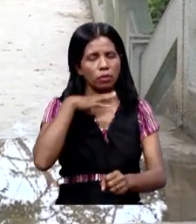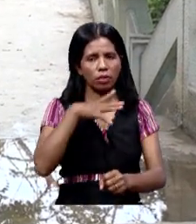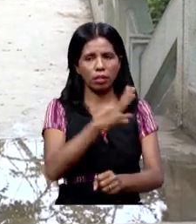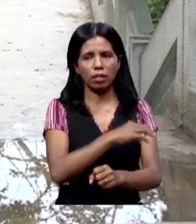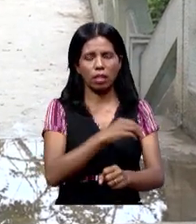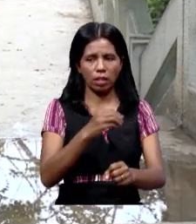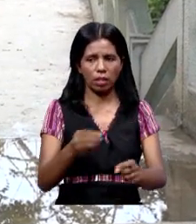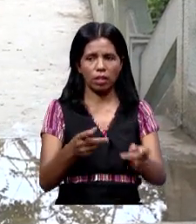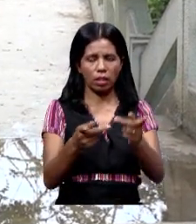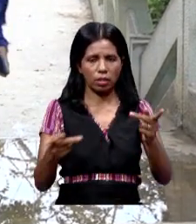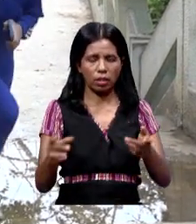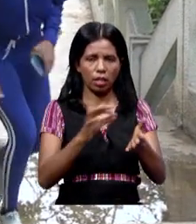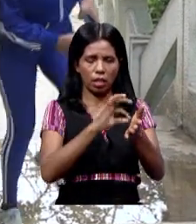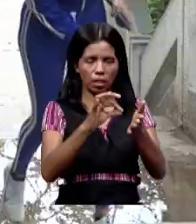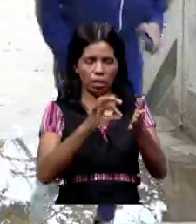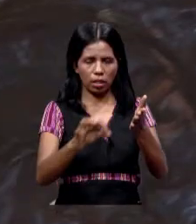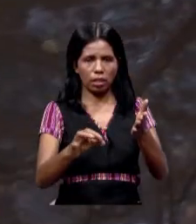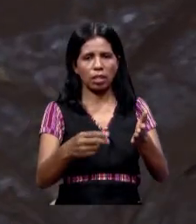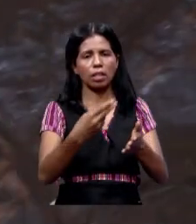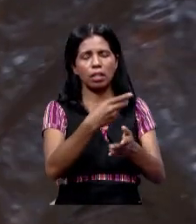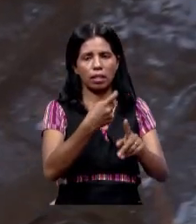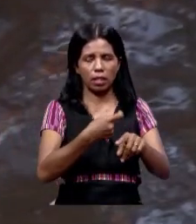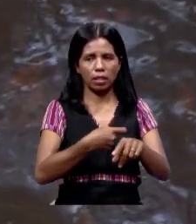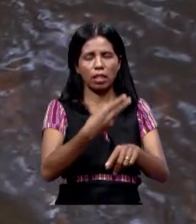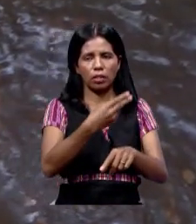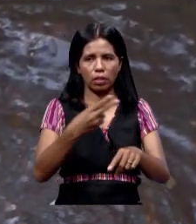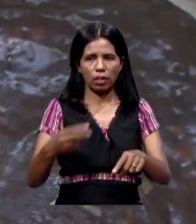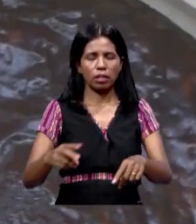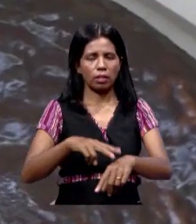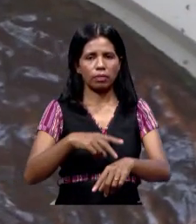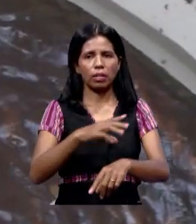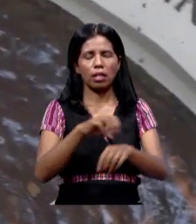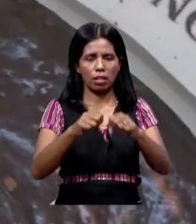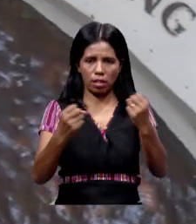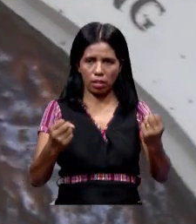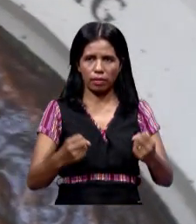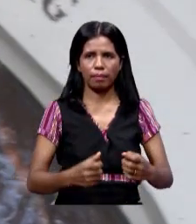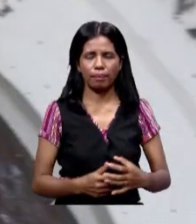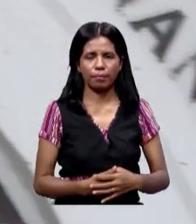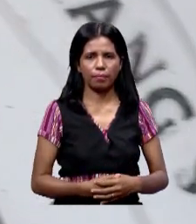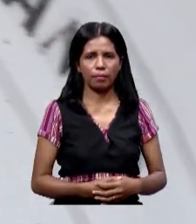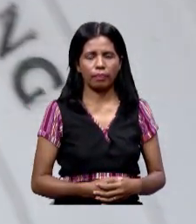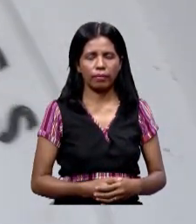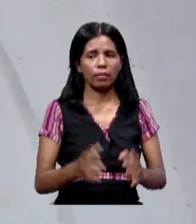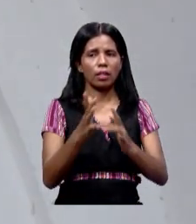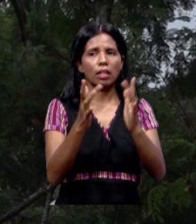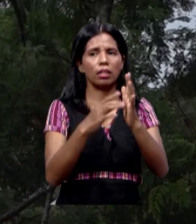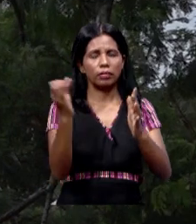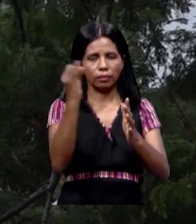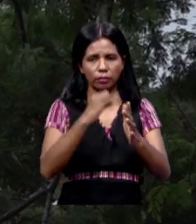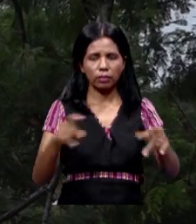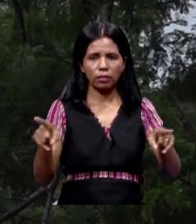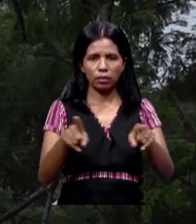estasaun sira ni biha kere koletra Indonesia balu munu sai ona. Kristu Rei hane sang statu ida mos nebe